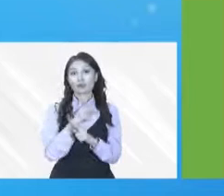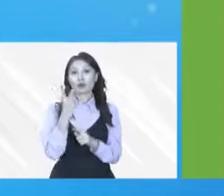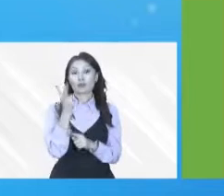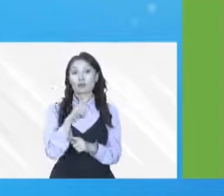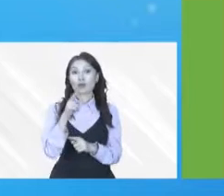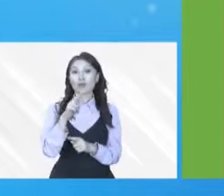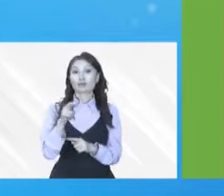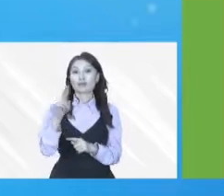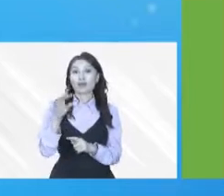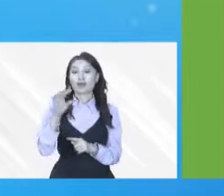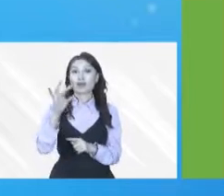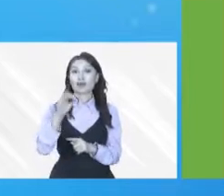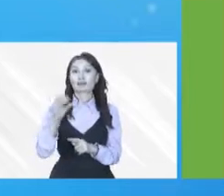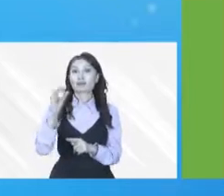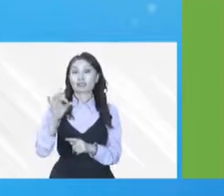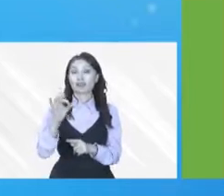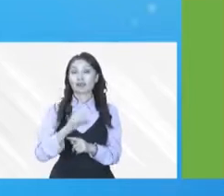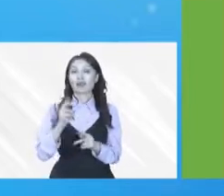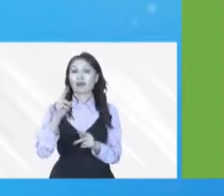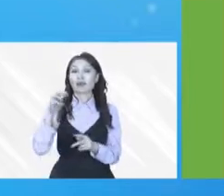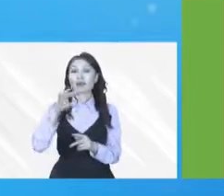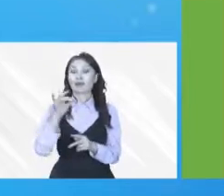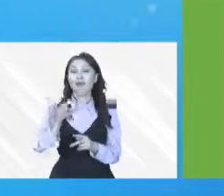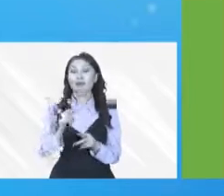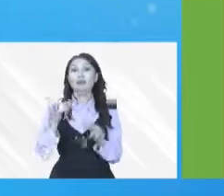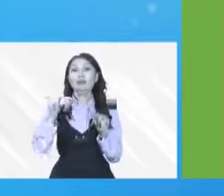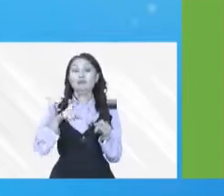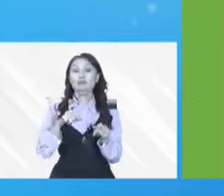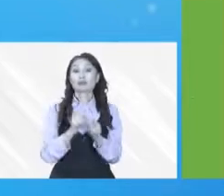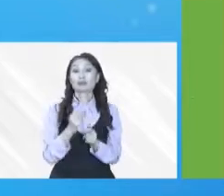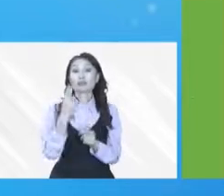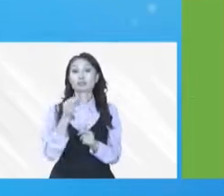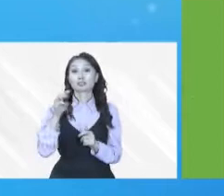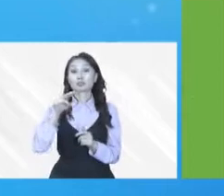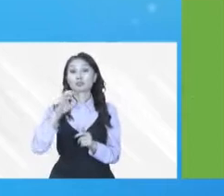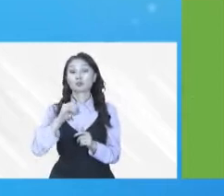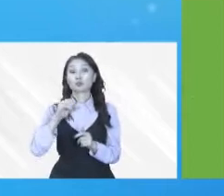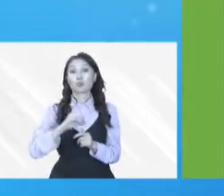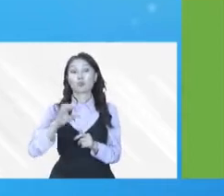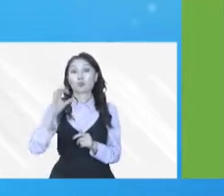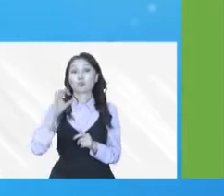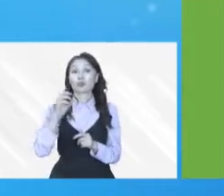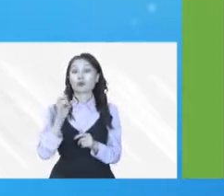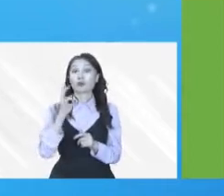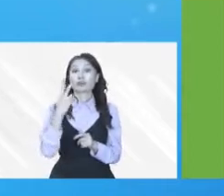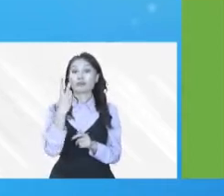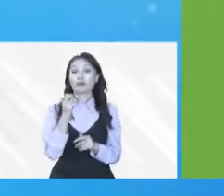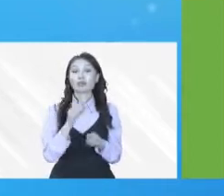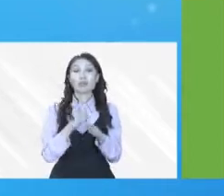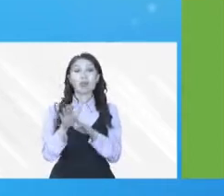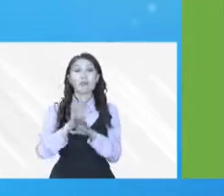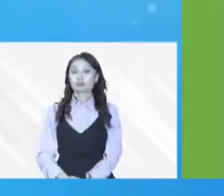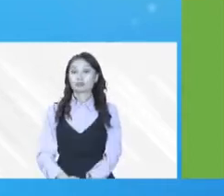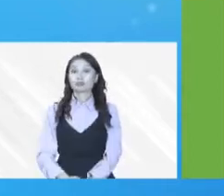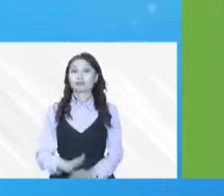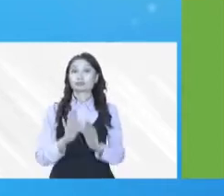двуядерная клетка. И даже при наступлении цитокинеза образуются две неполноценные